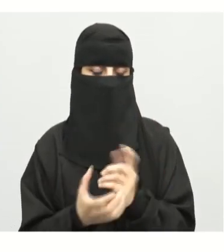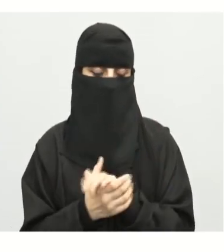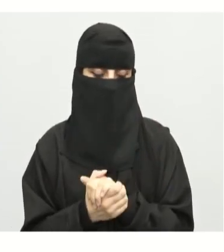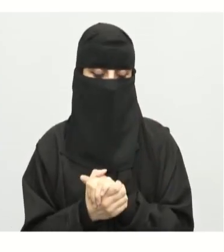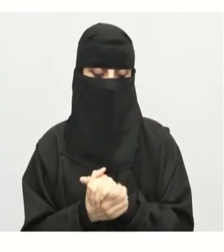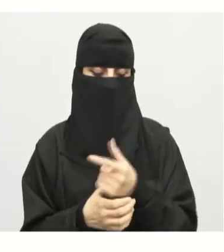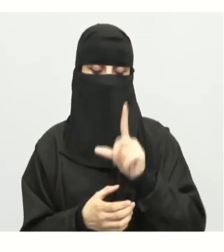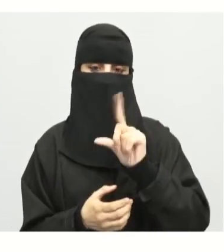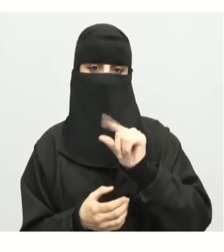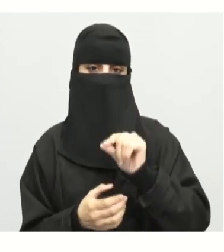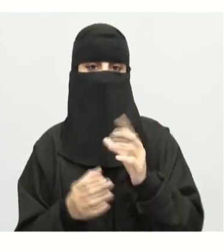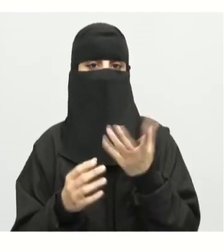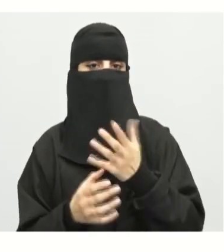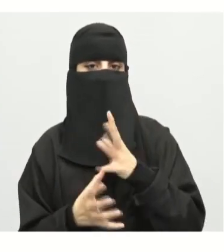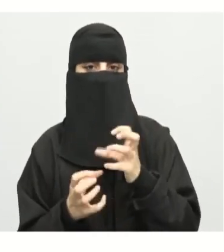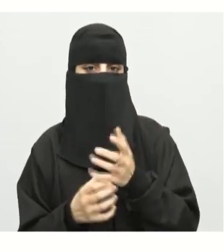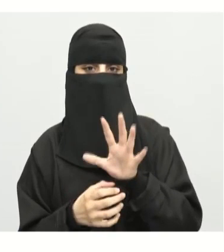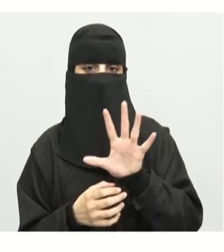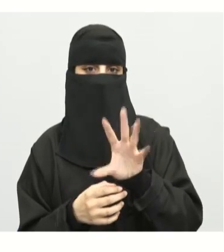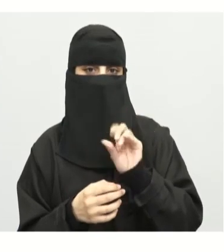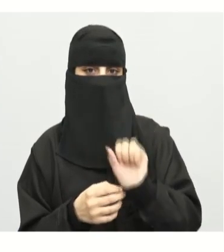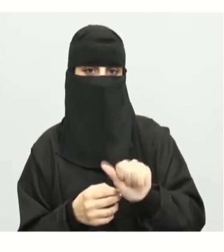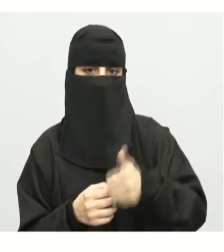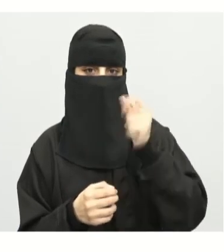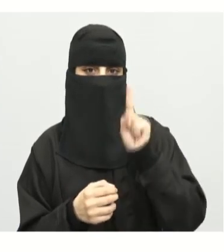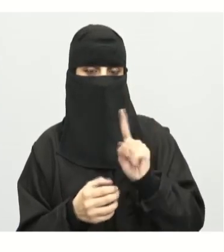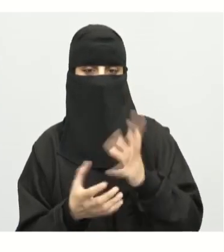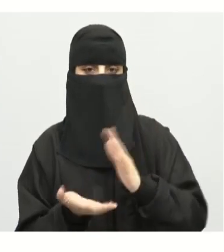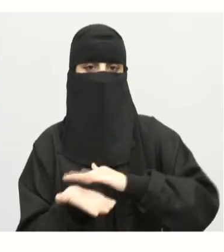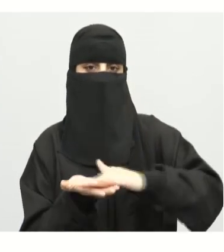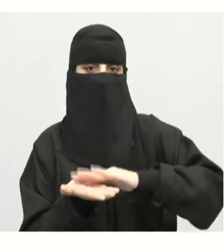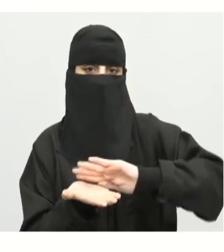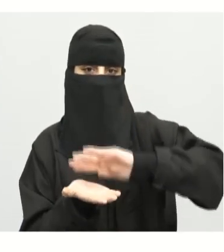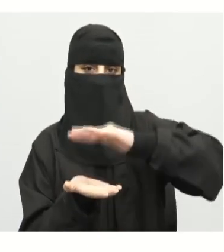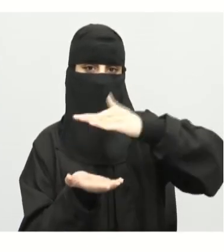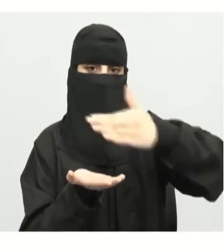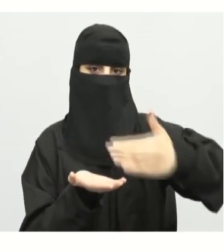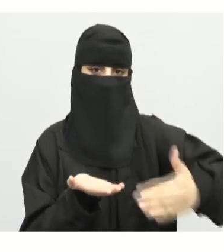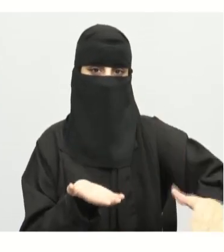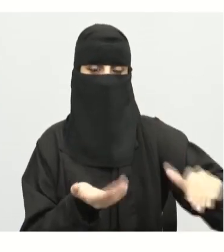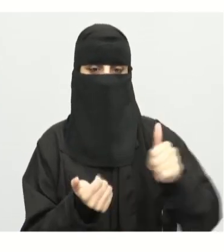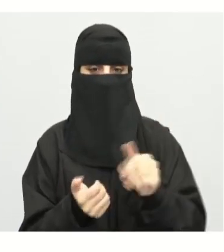الهضبه هي الارض المرتفعه والمسطحه الارض المرتفعه والمسطحه